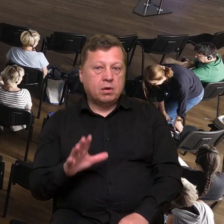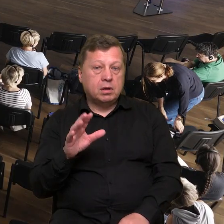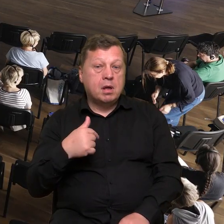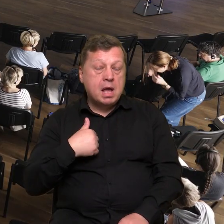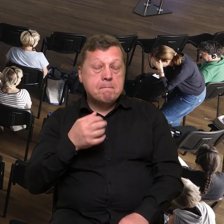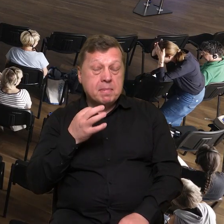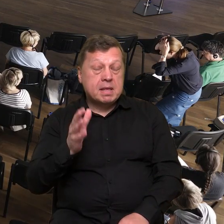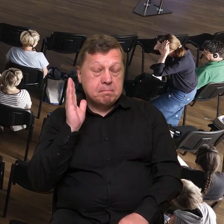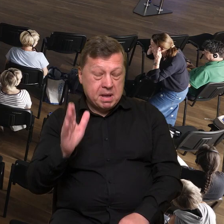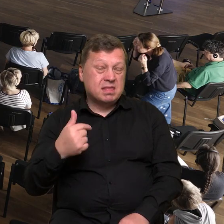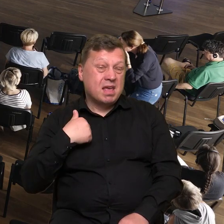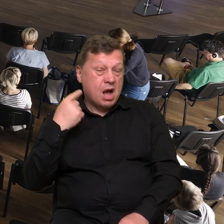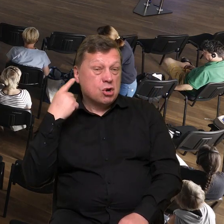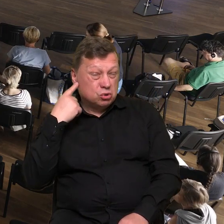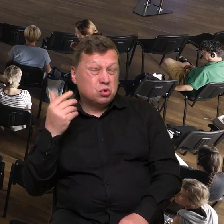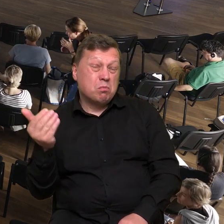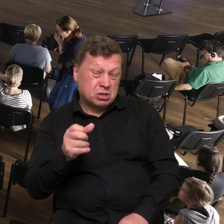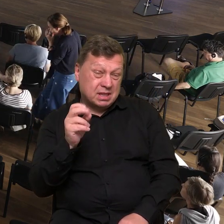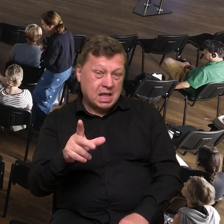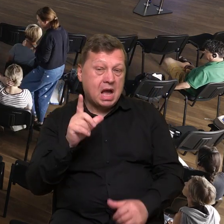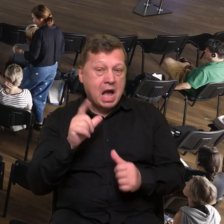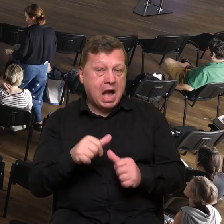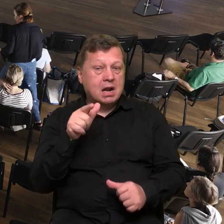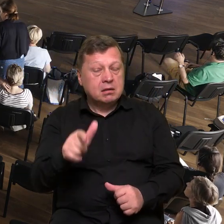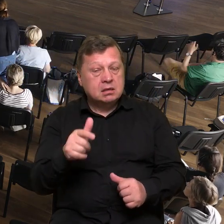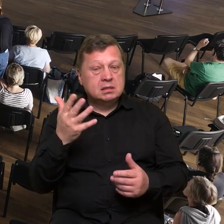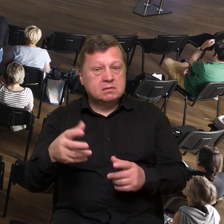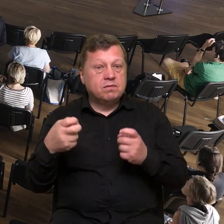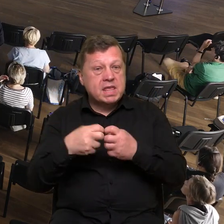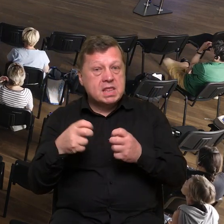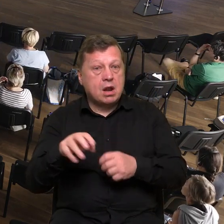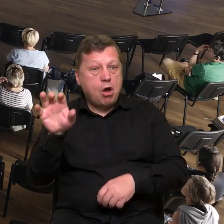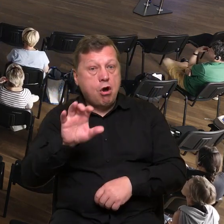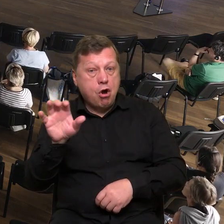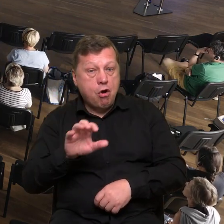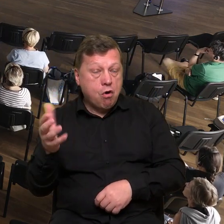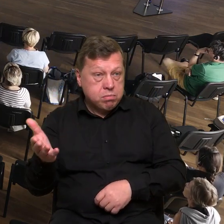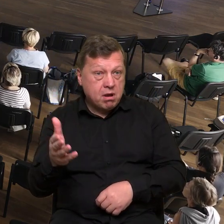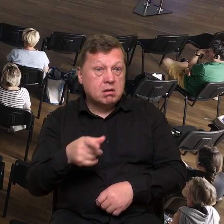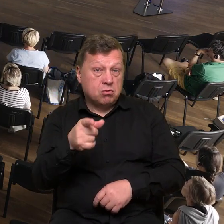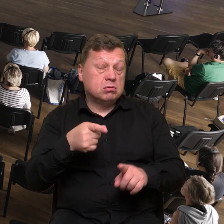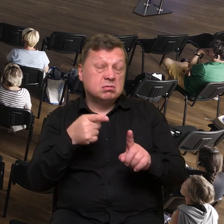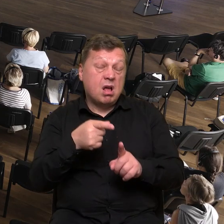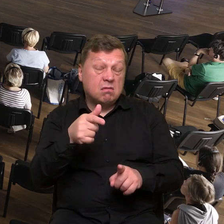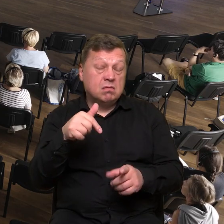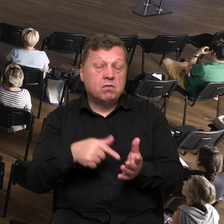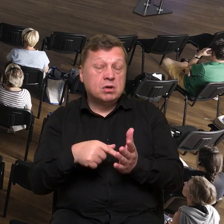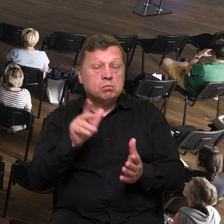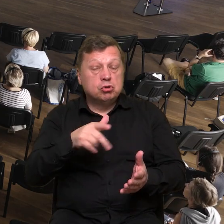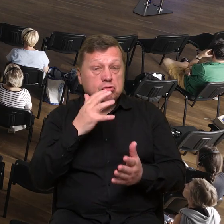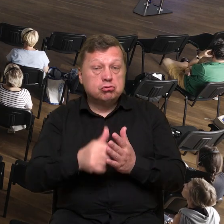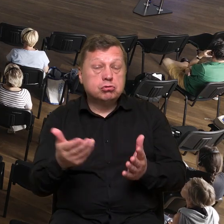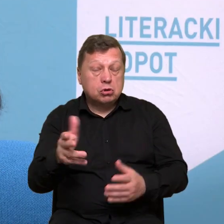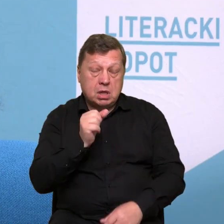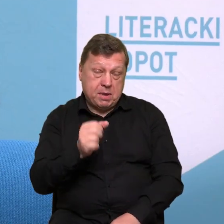słyszeć pytanie, ale chodzi o to, żeby później móc je obejrzeć na przykład w internecie, a w tym celu trzeba skorzystać z